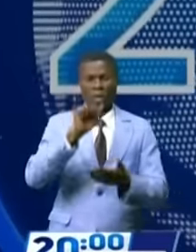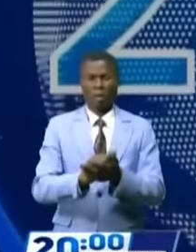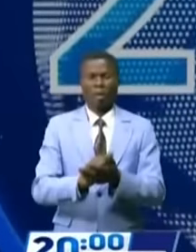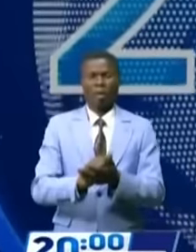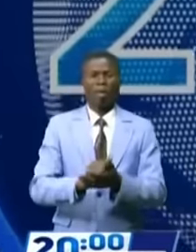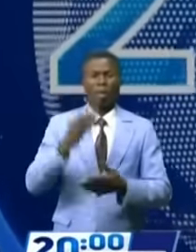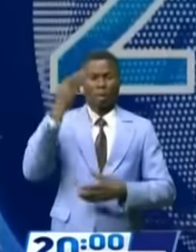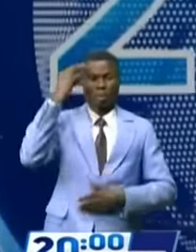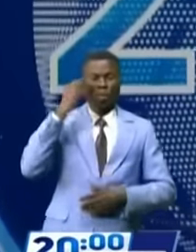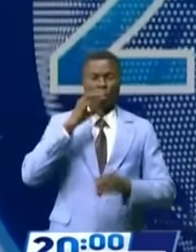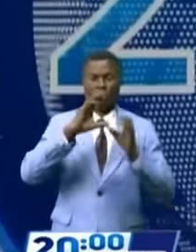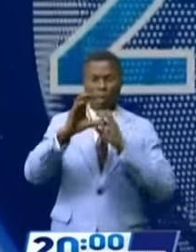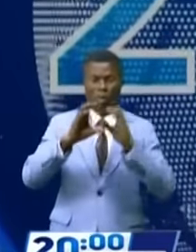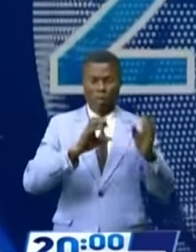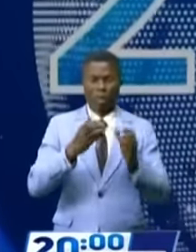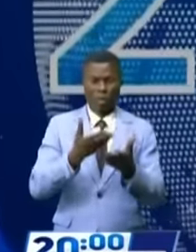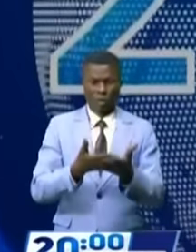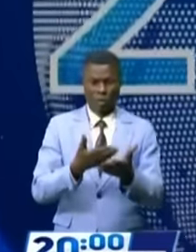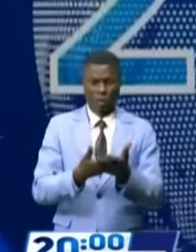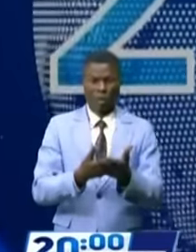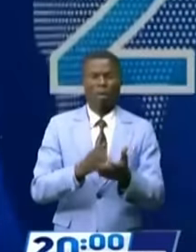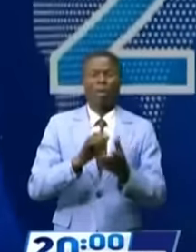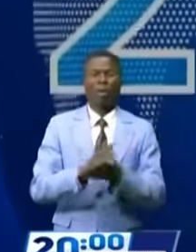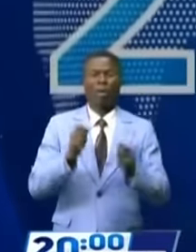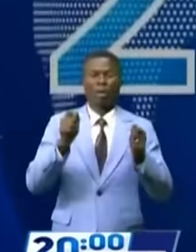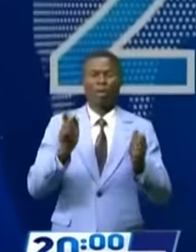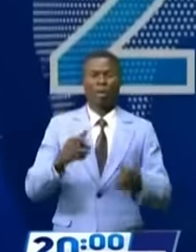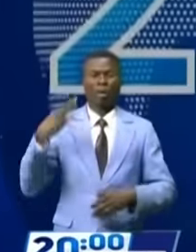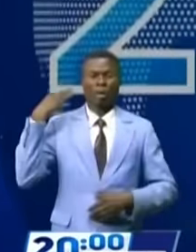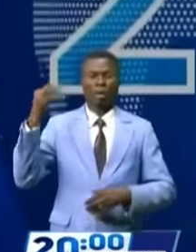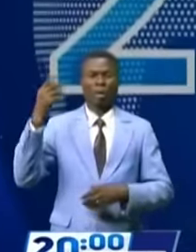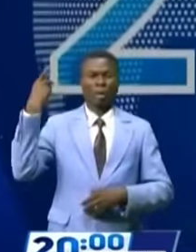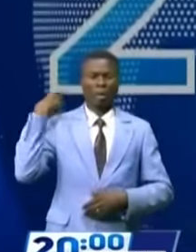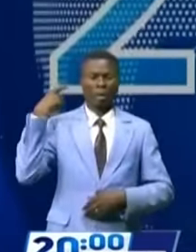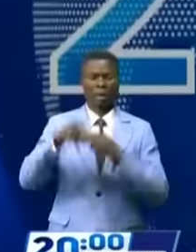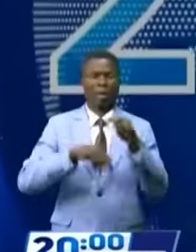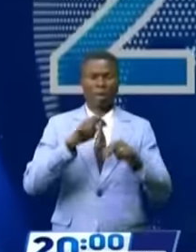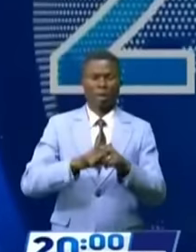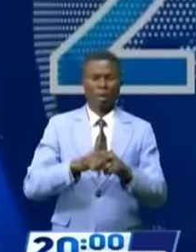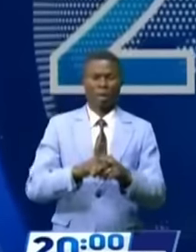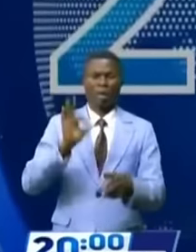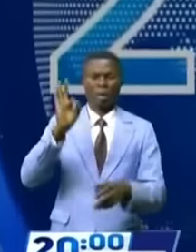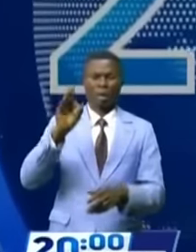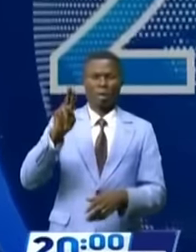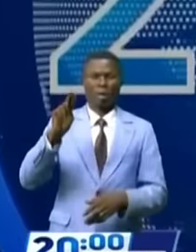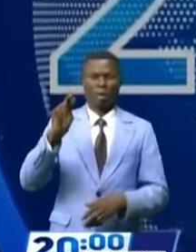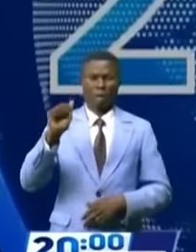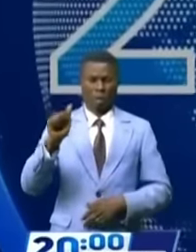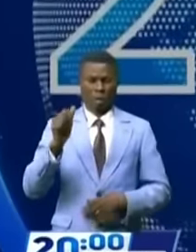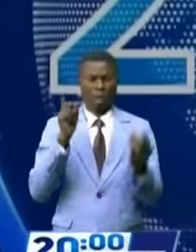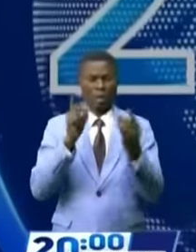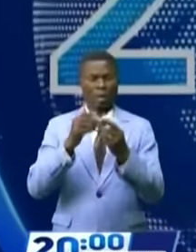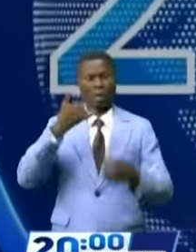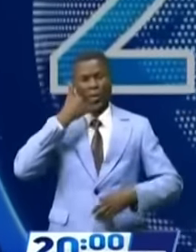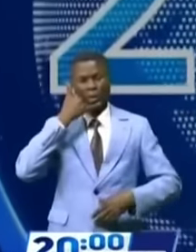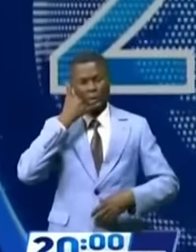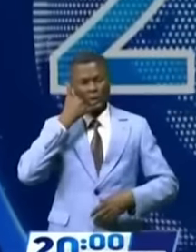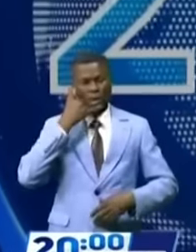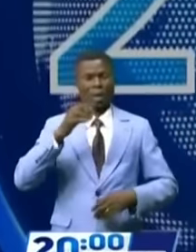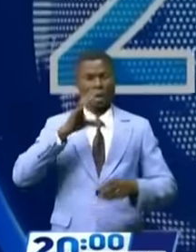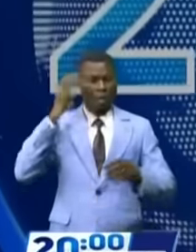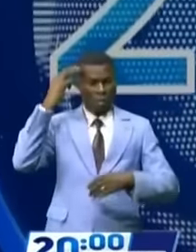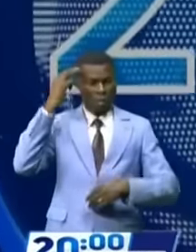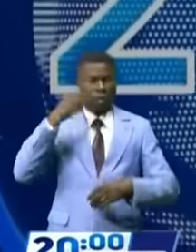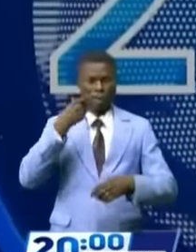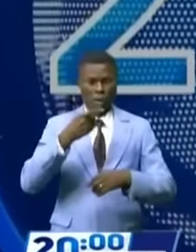Patrick Muyaya Katembwe, ministre de la Communication et Médias, candidat député national à la FUNA. Nous l'avons joint au téléphone. Patrick Muyaya parle